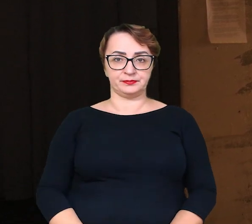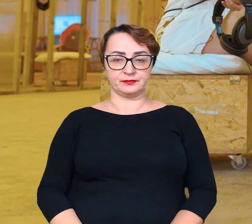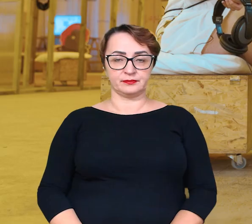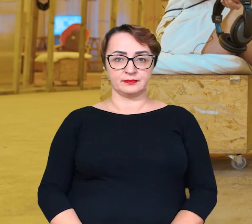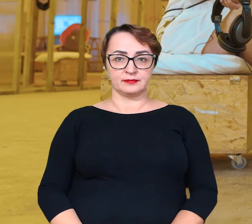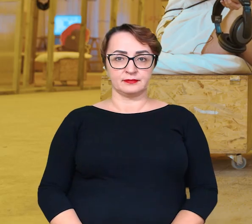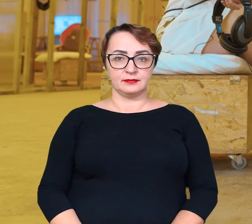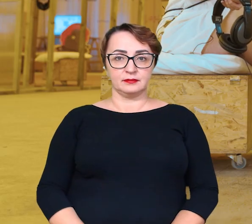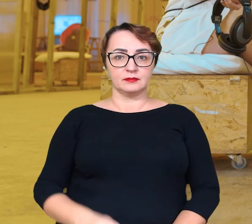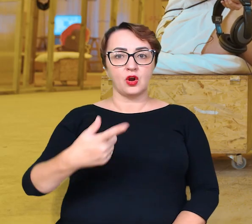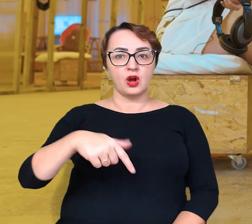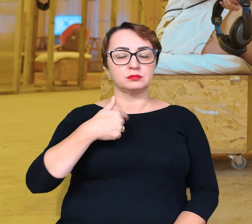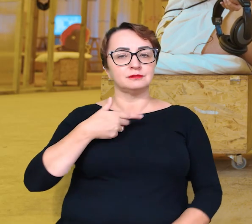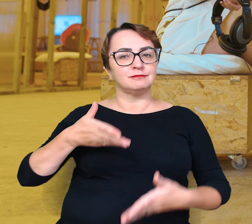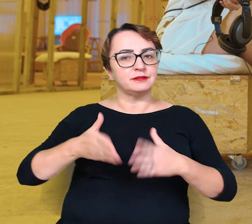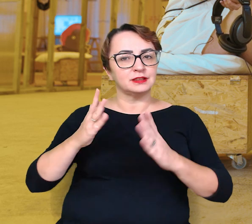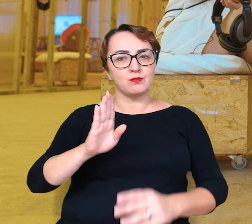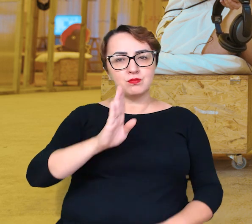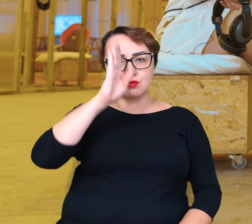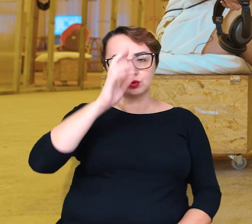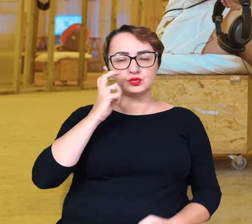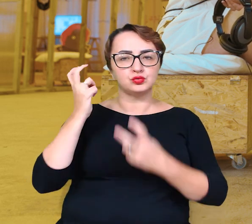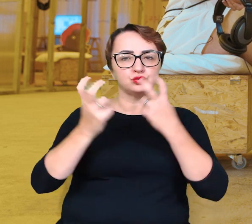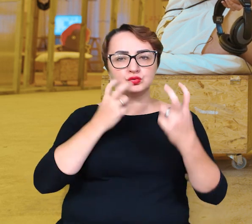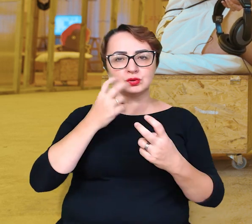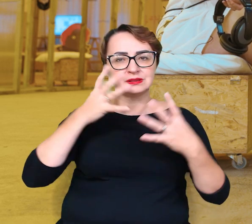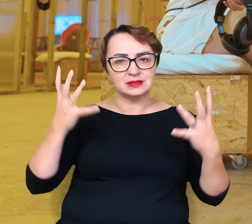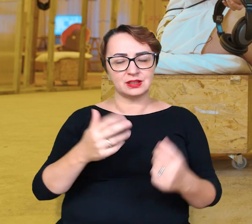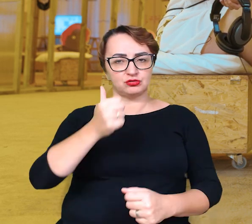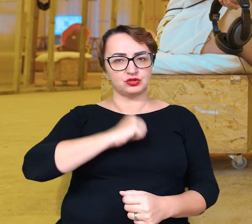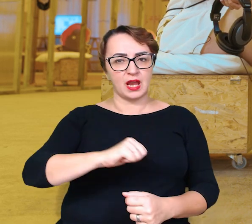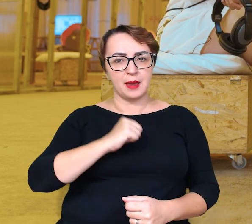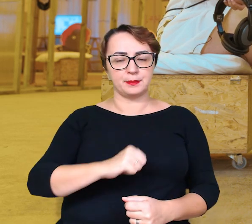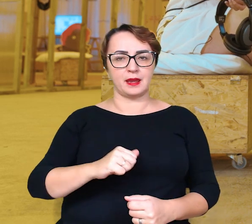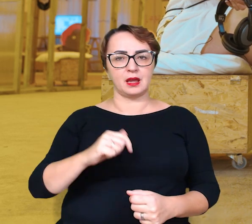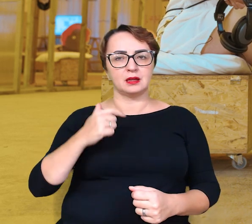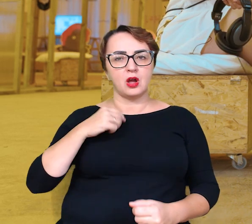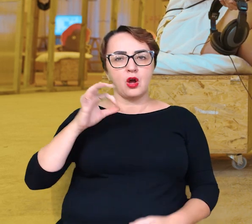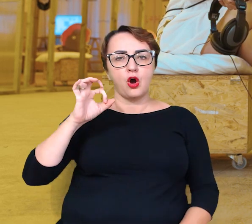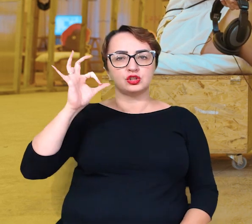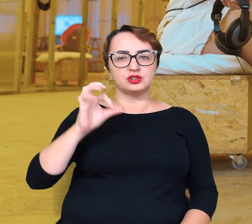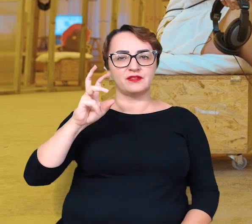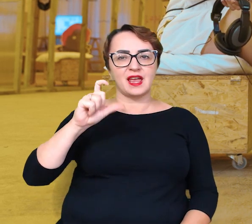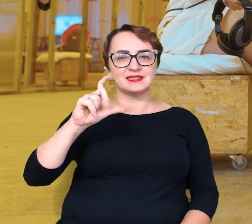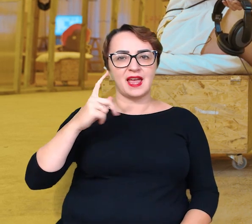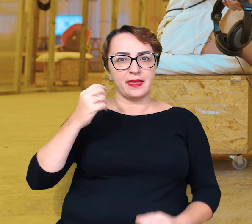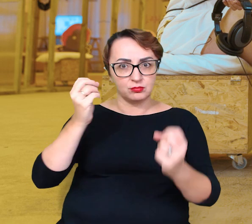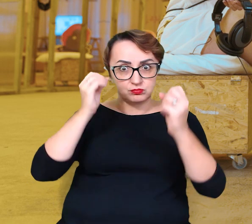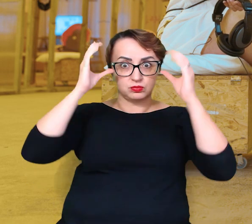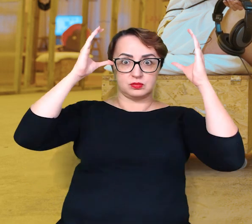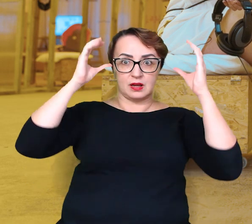którzy wyruszali na północ w poszukiwaniu odkrycia siebie, pewnego rodzaju oświecenia,